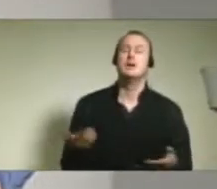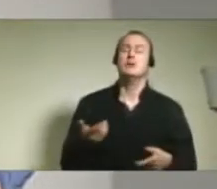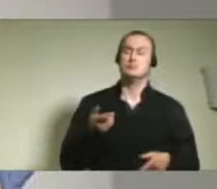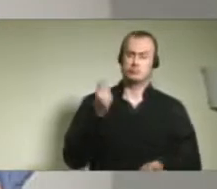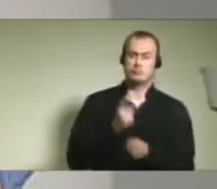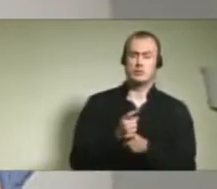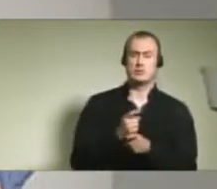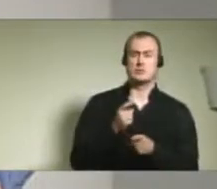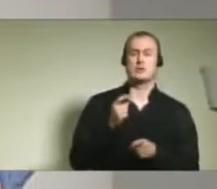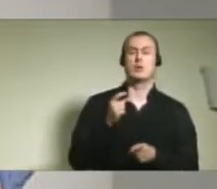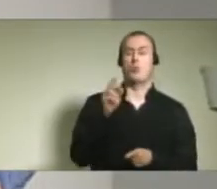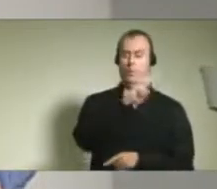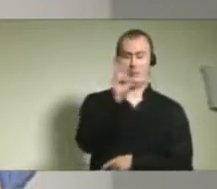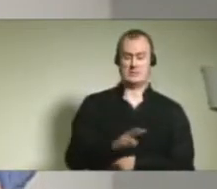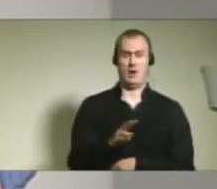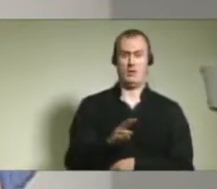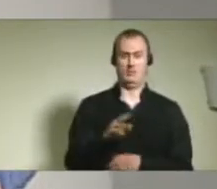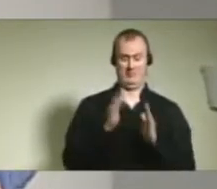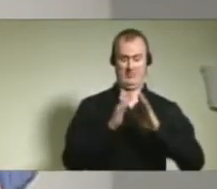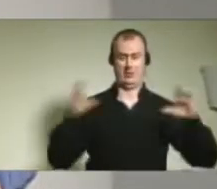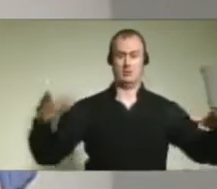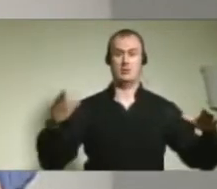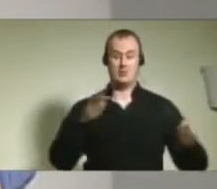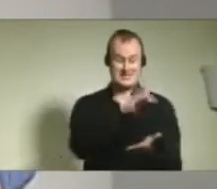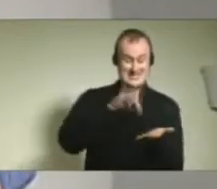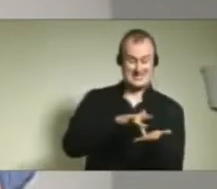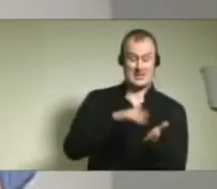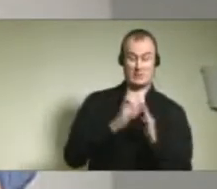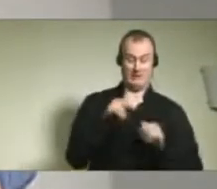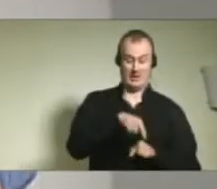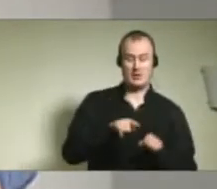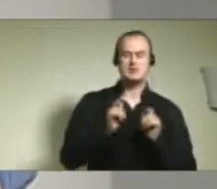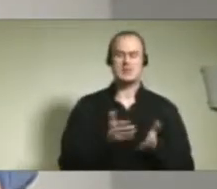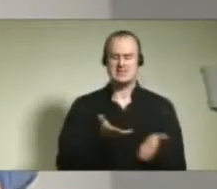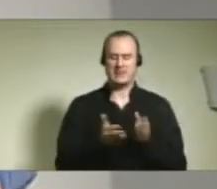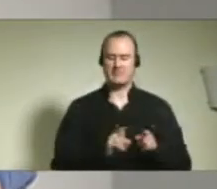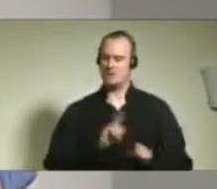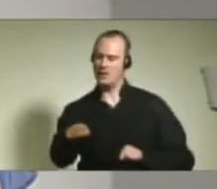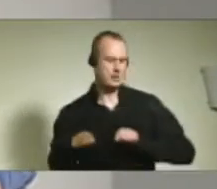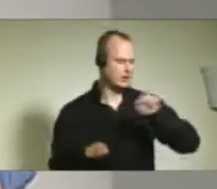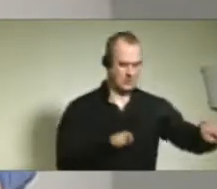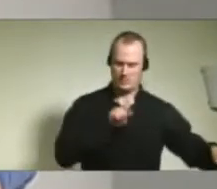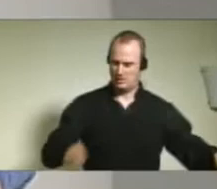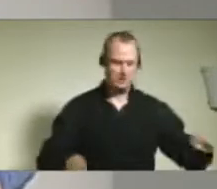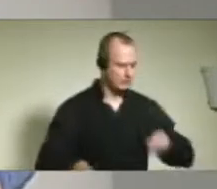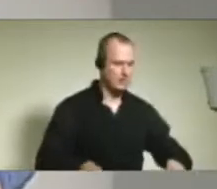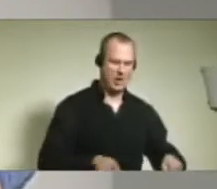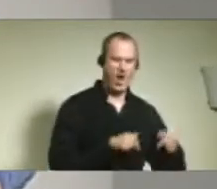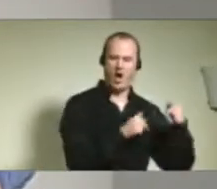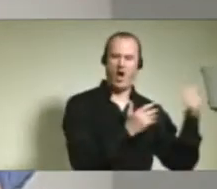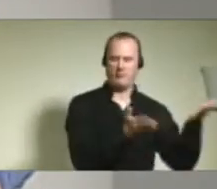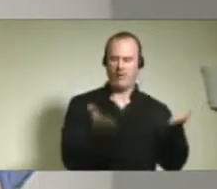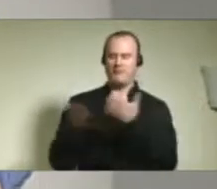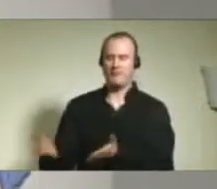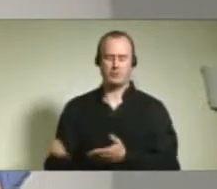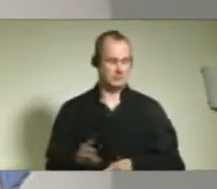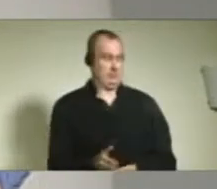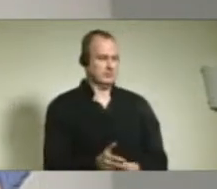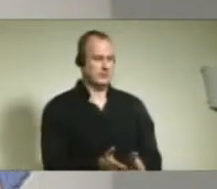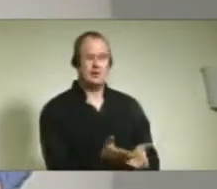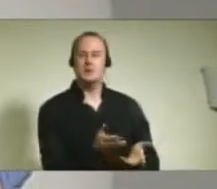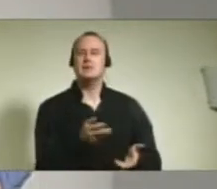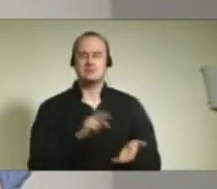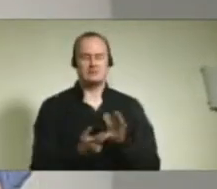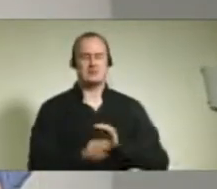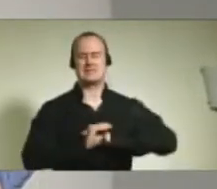ce genre de service qui est créé à droite et à gauche, c'est vraiment le signe des